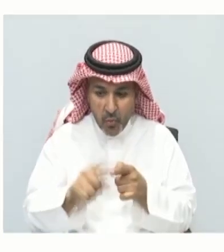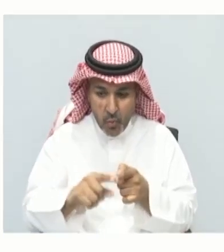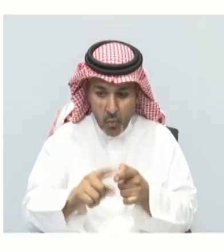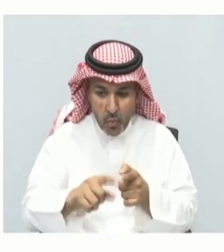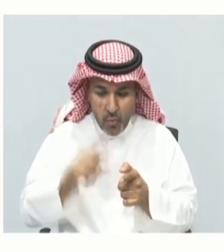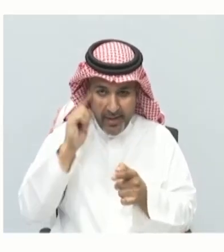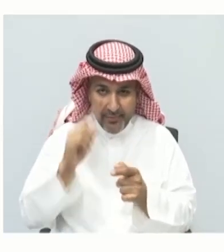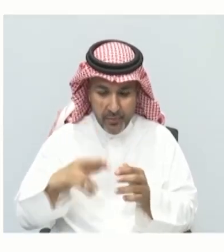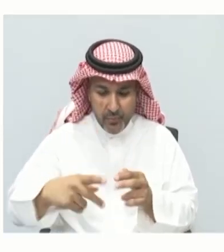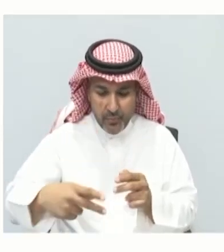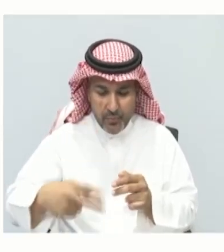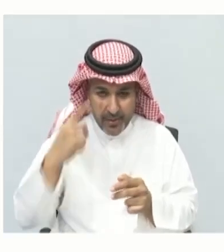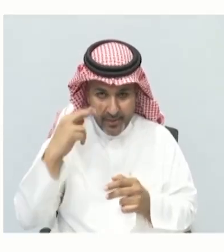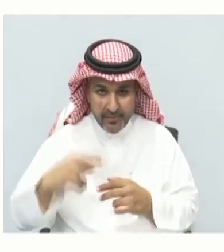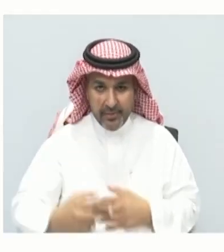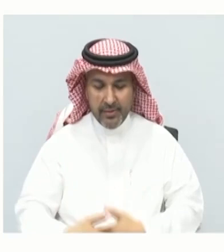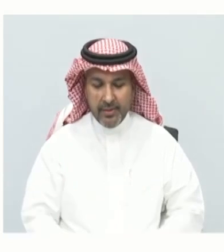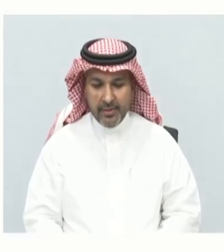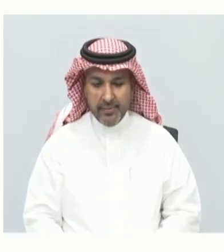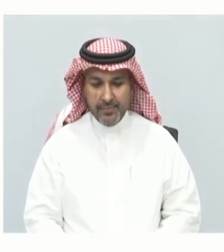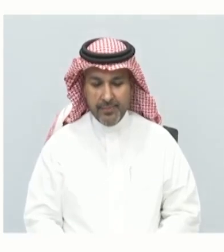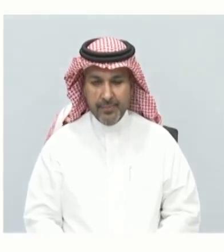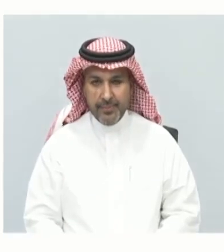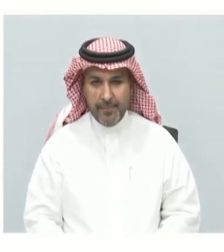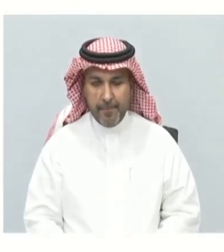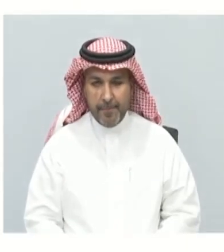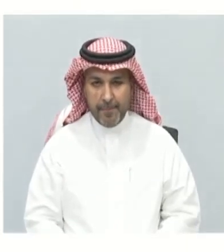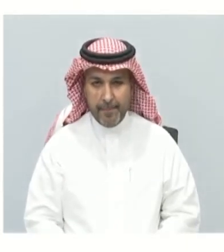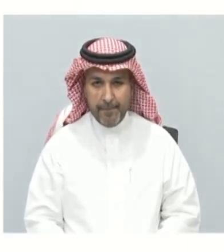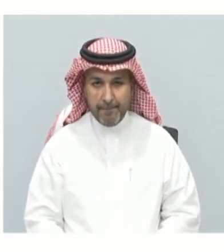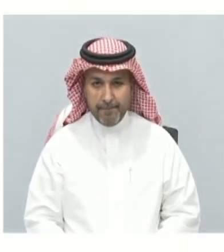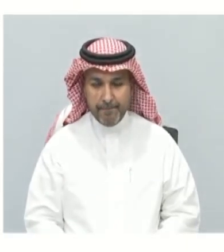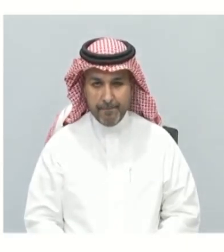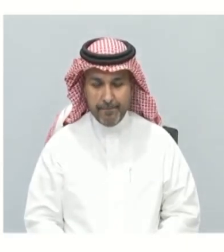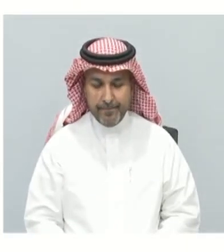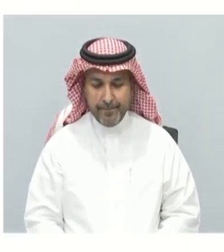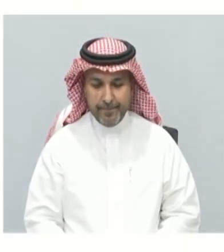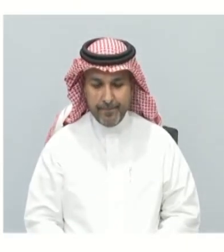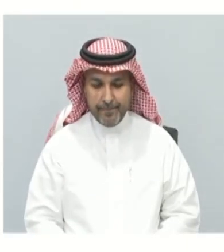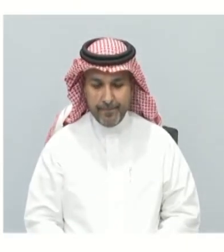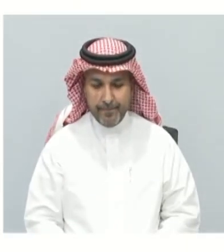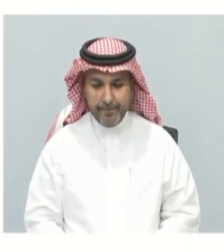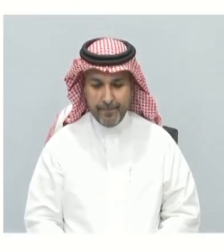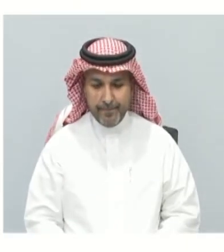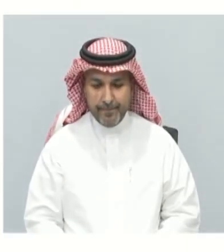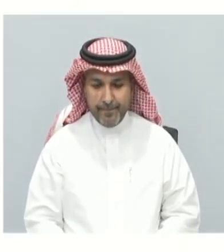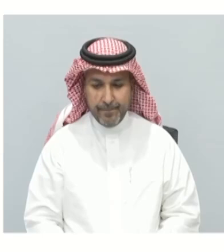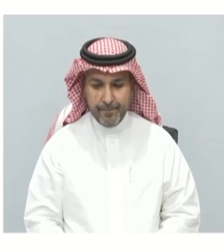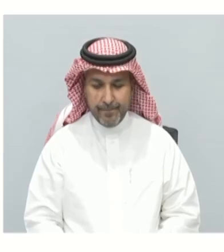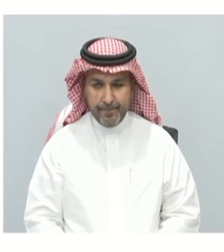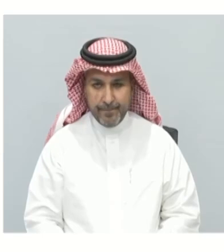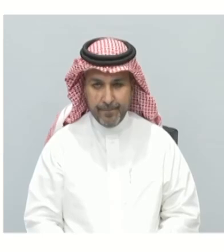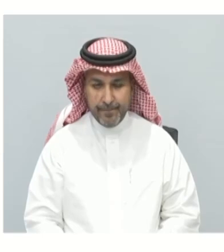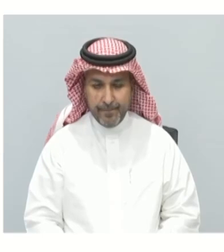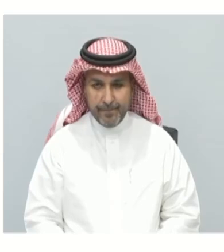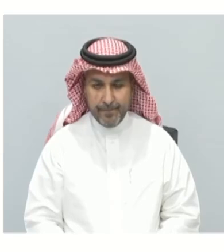ان السياره اصبحت اسرع او سرعتها تكون متغيره اذا هذا بالنسبه لهذه التجربه البديله وهي